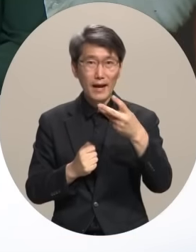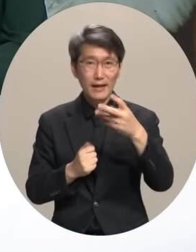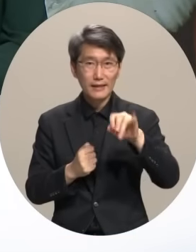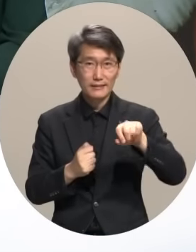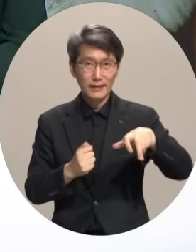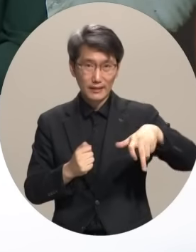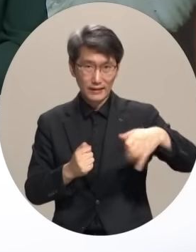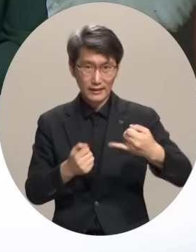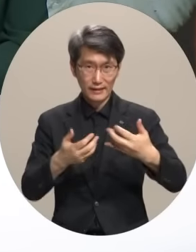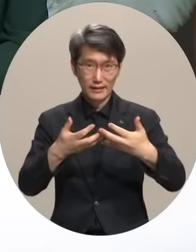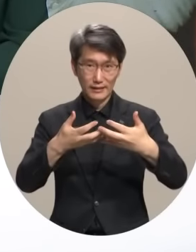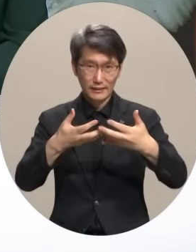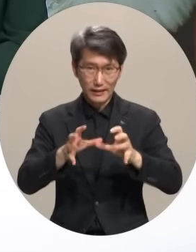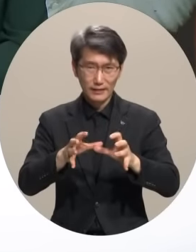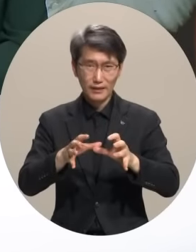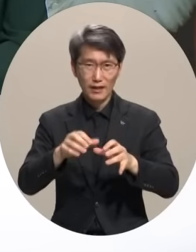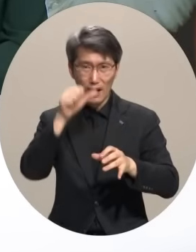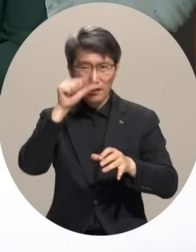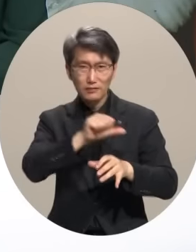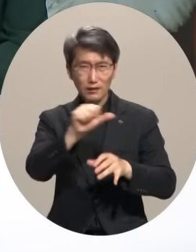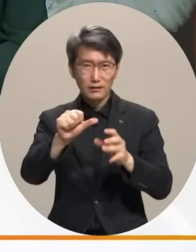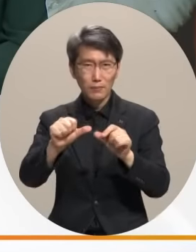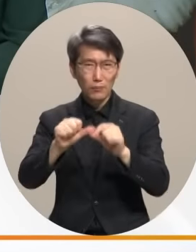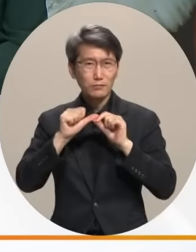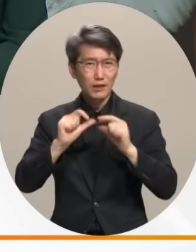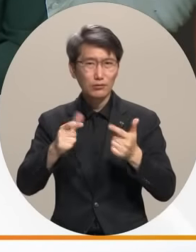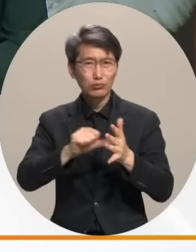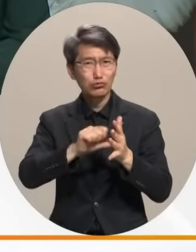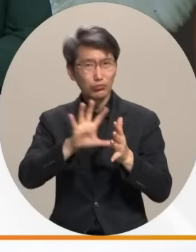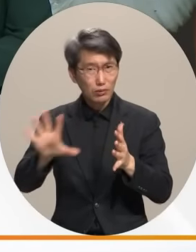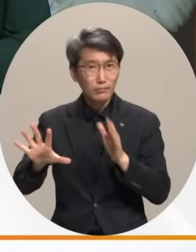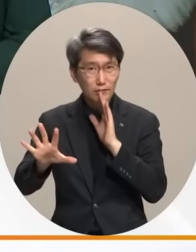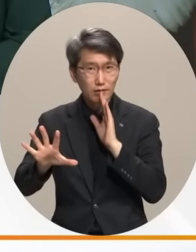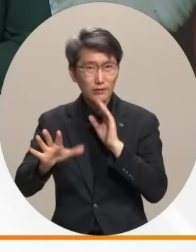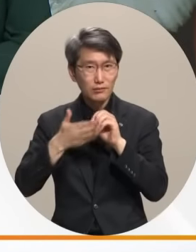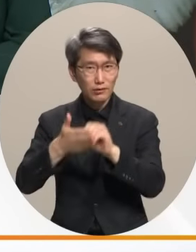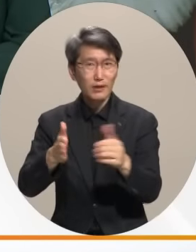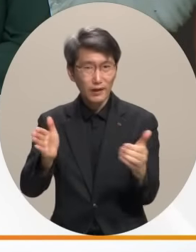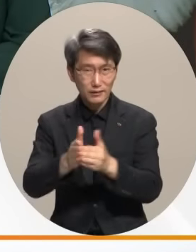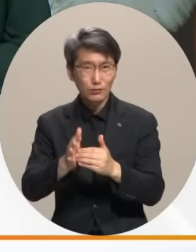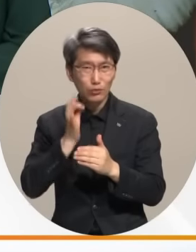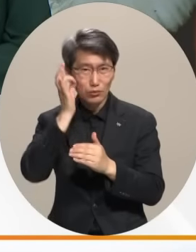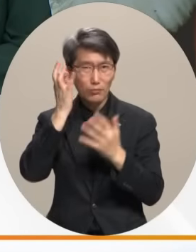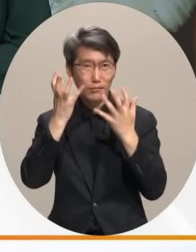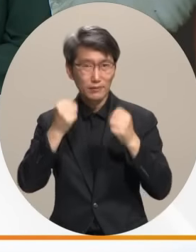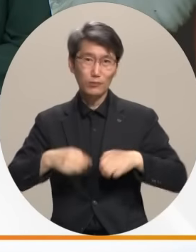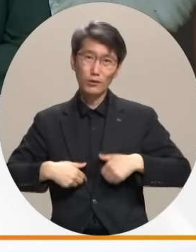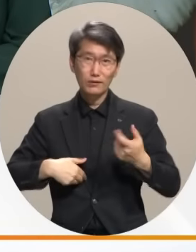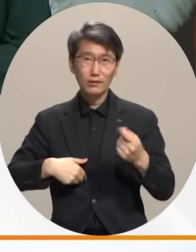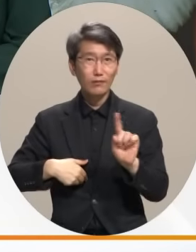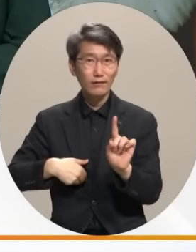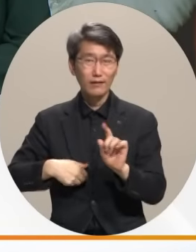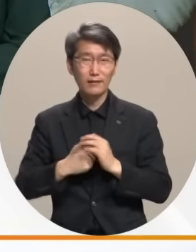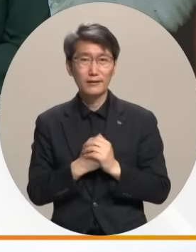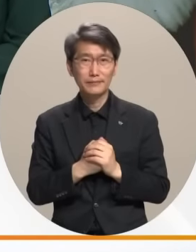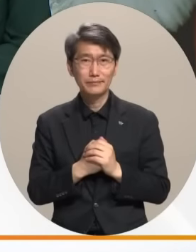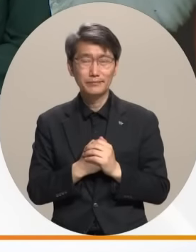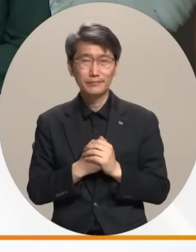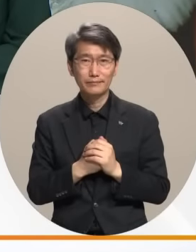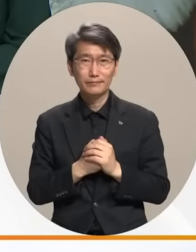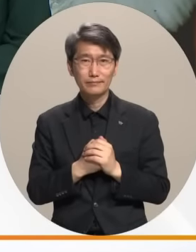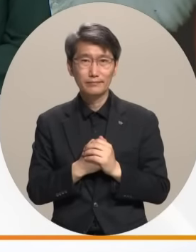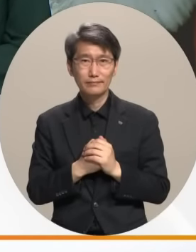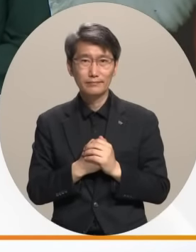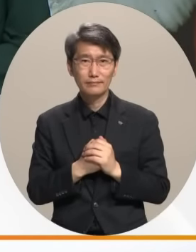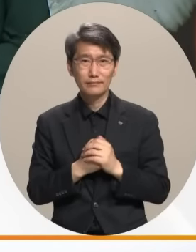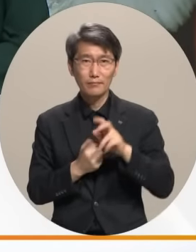발레단이 동양인을 잘 뽑지 않은 걸로도 유명한데 들어가기까지 노력을 굉장히 많이 했을 것 같아요 어떻습니까네